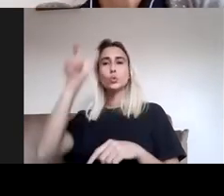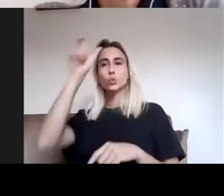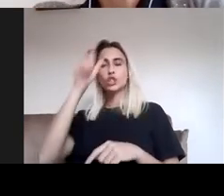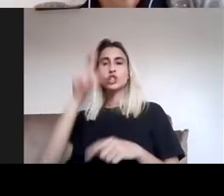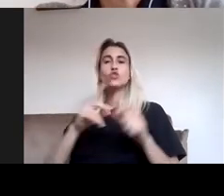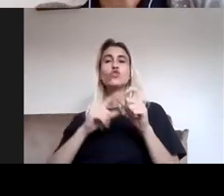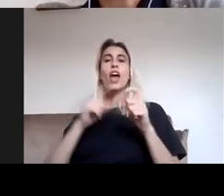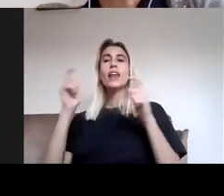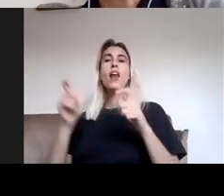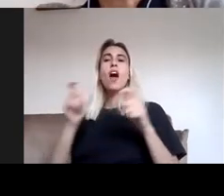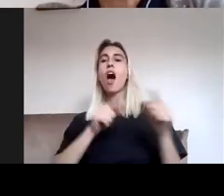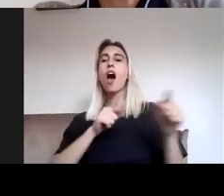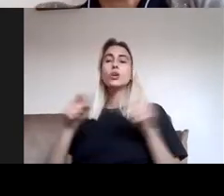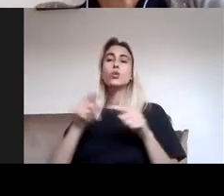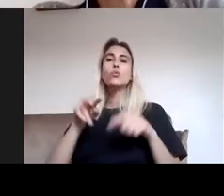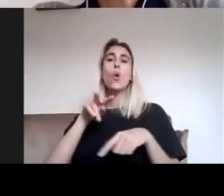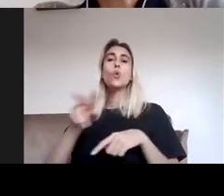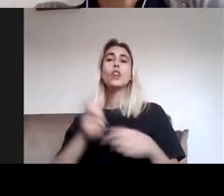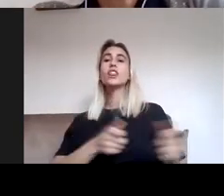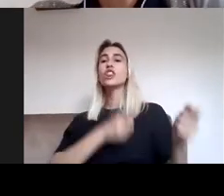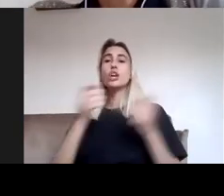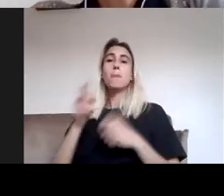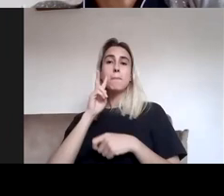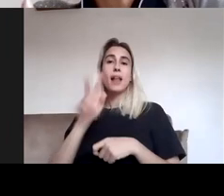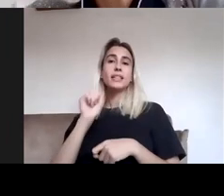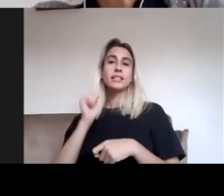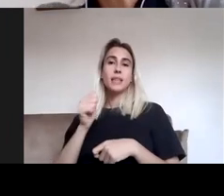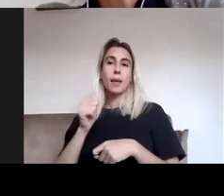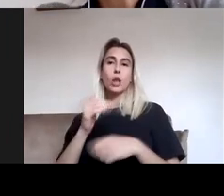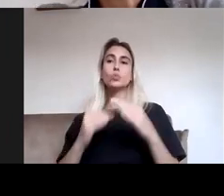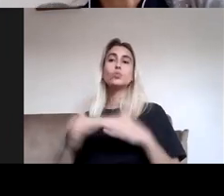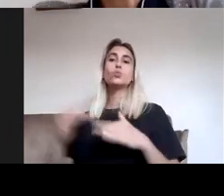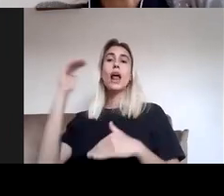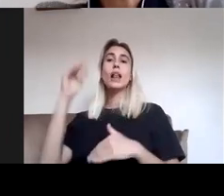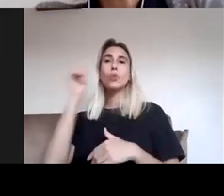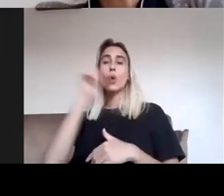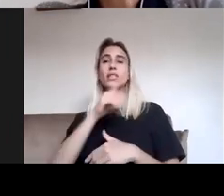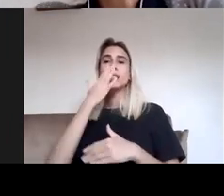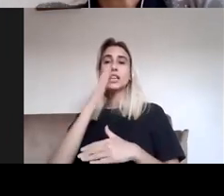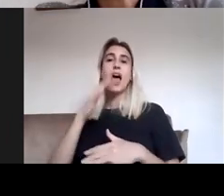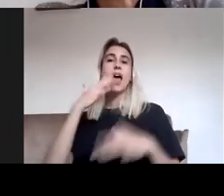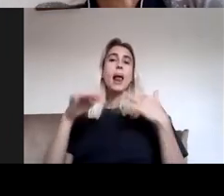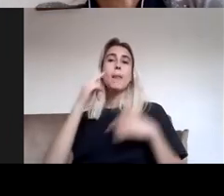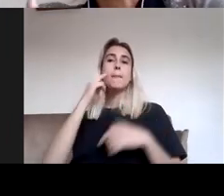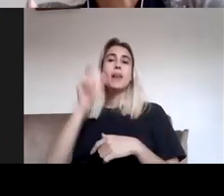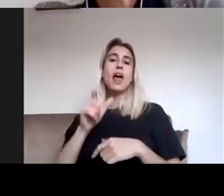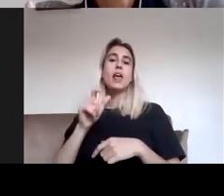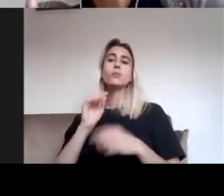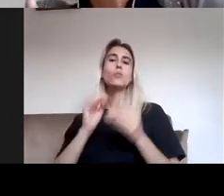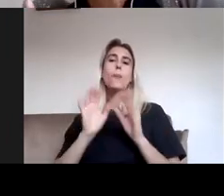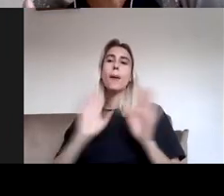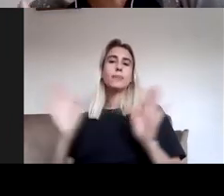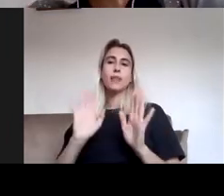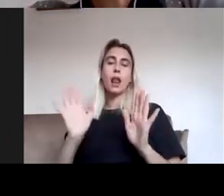arası yolcu taşımacılığına baktığımızda yükseklikten dolayı sadece engelli bireyler sorun yaşamıyor bugün.